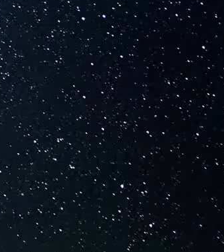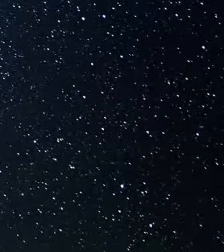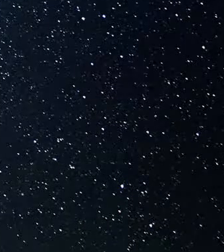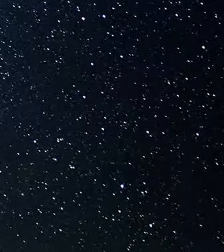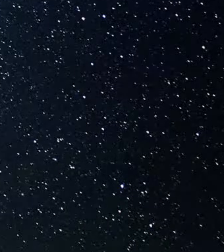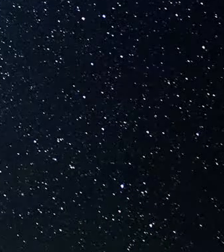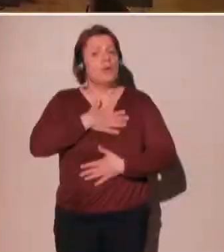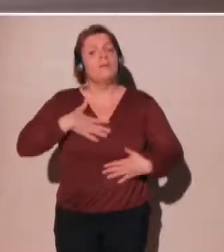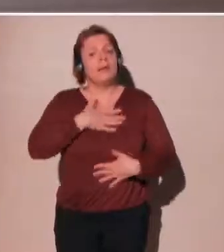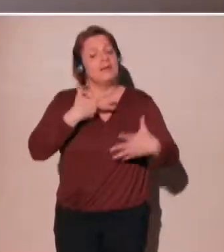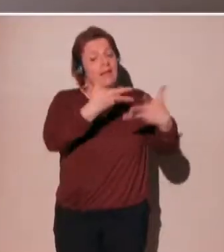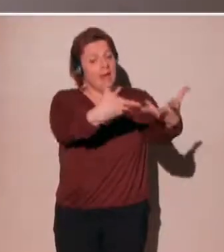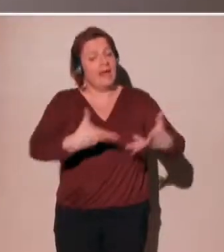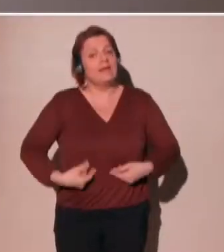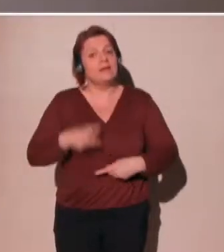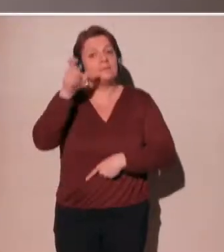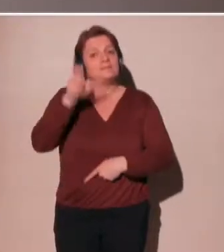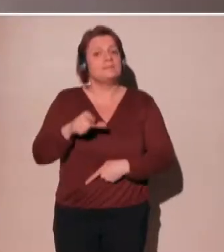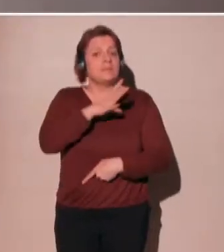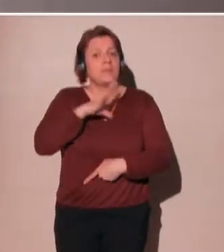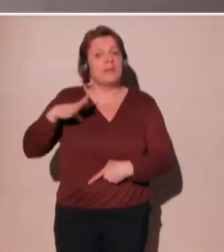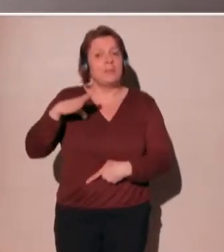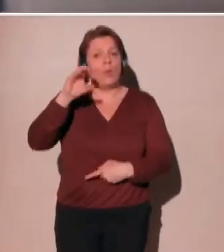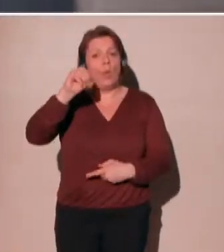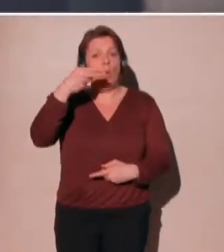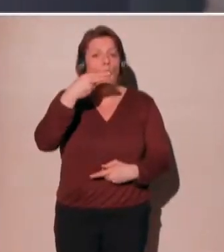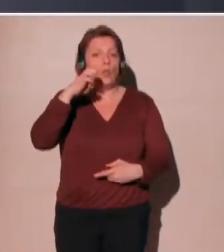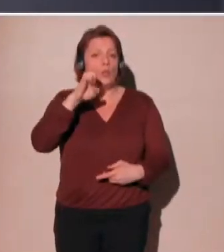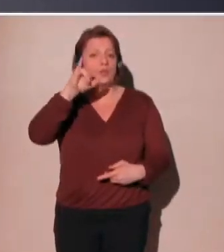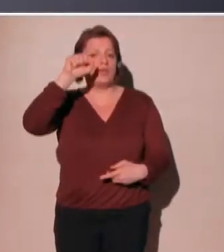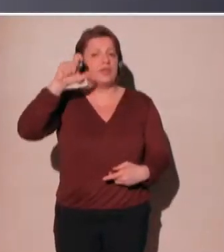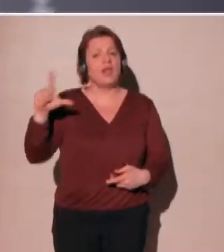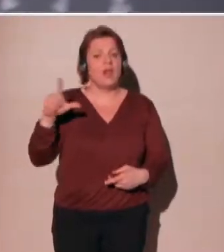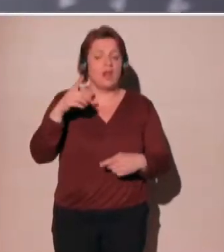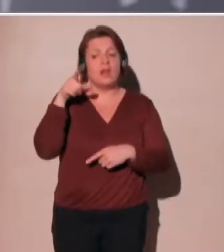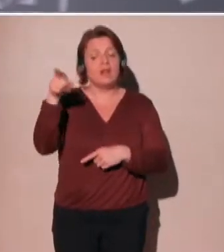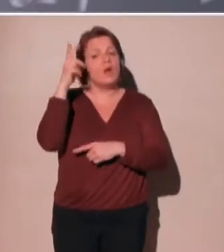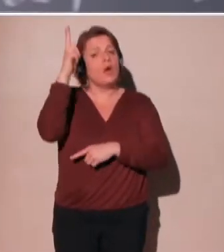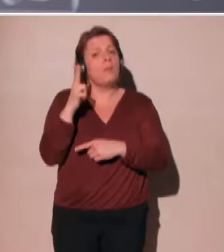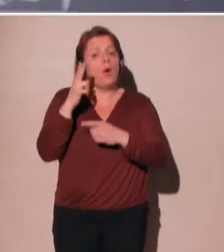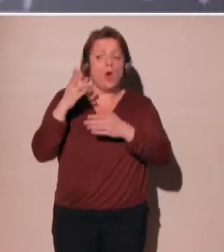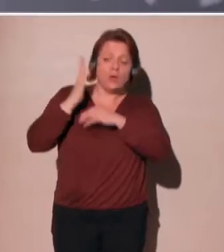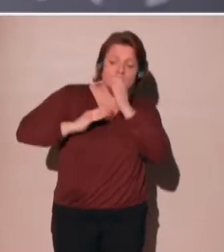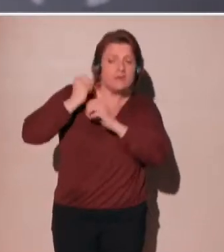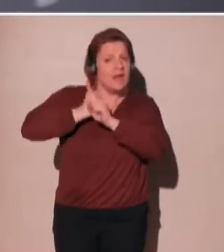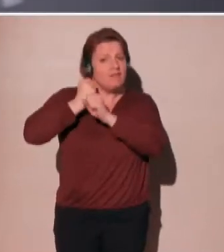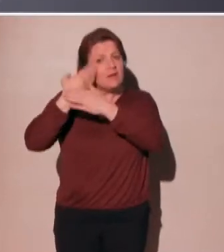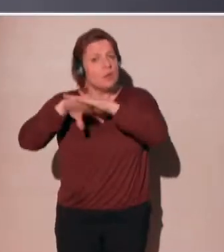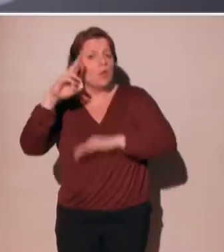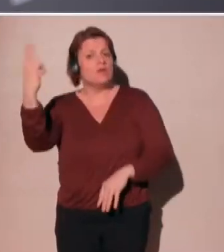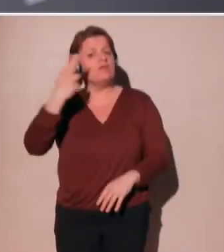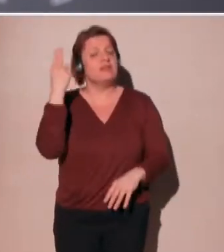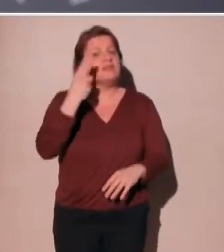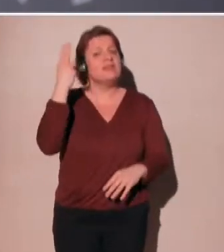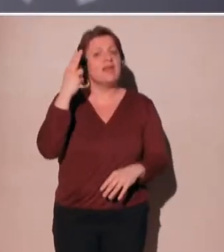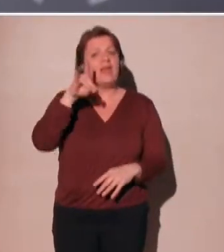J'ai le plaisir d'accueillir Cathy O'Neill. Cathy O'Neill qui a débuté sa carrière à l'université. Elle a effectué son PhD à